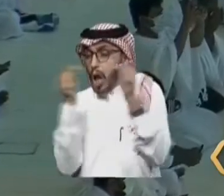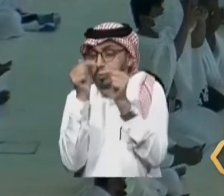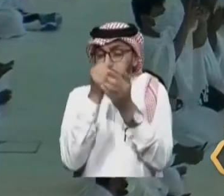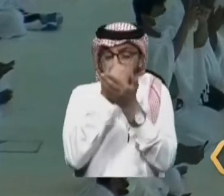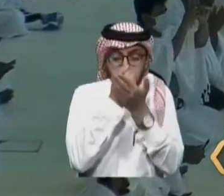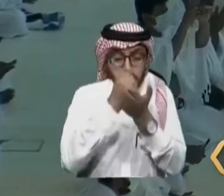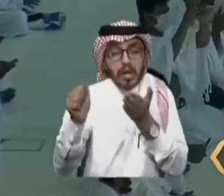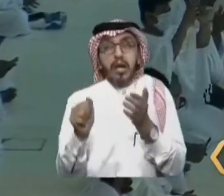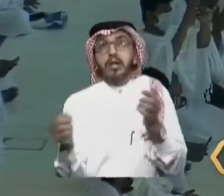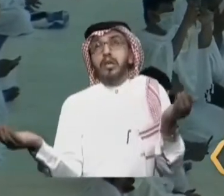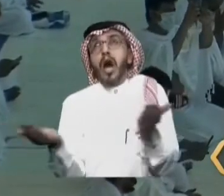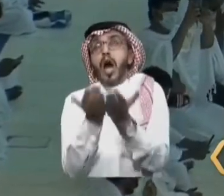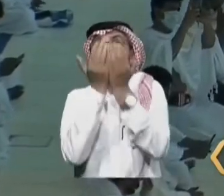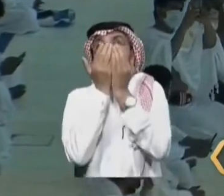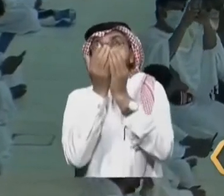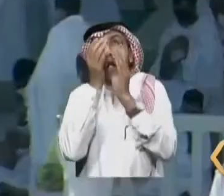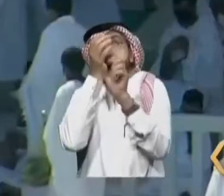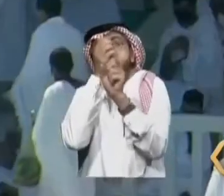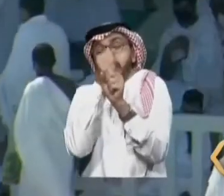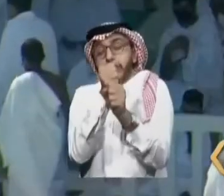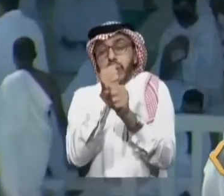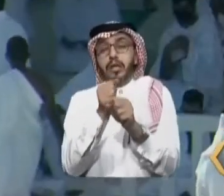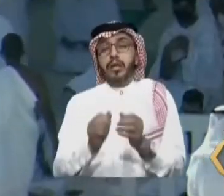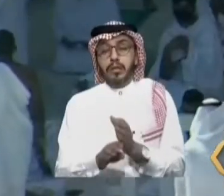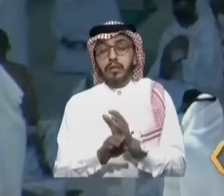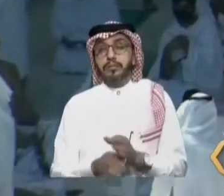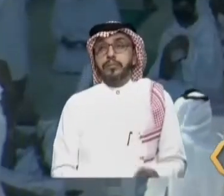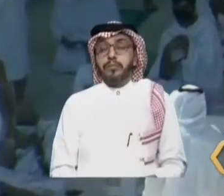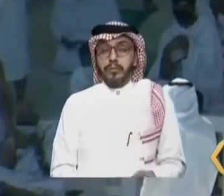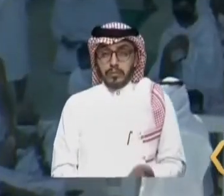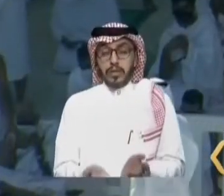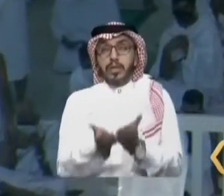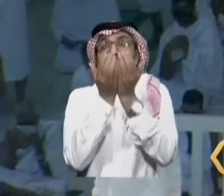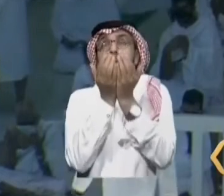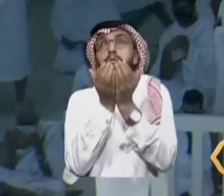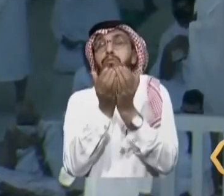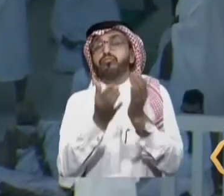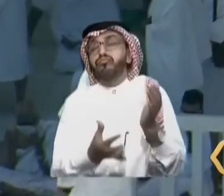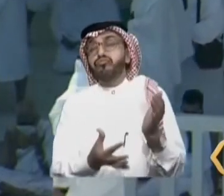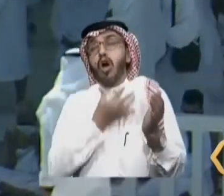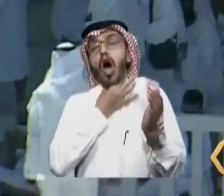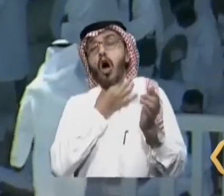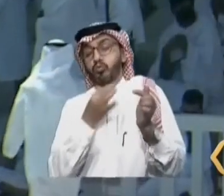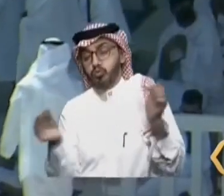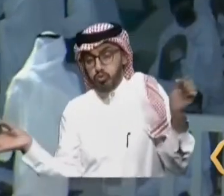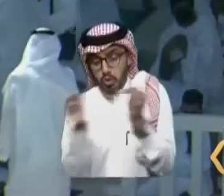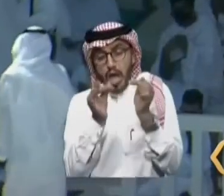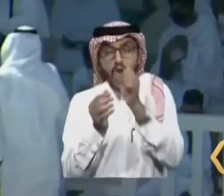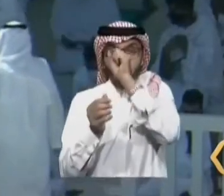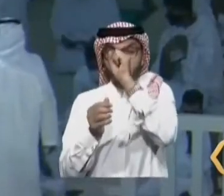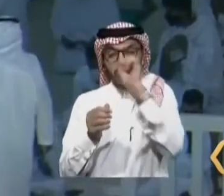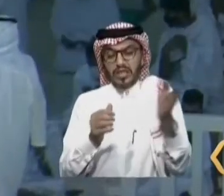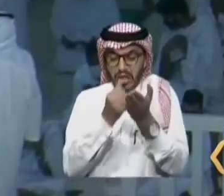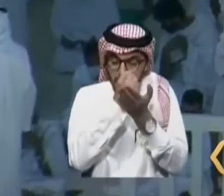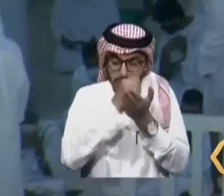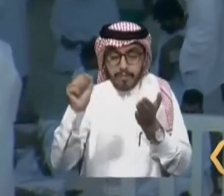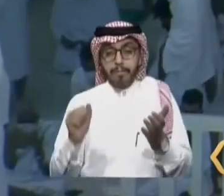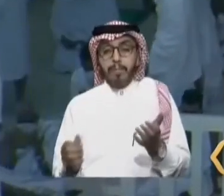أعداءك وأعداءنا بما شئت يا رب العالمين. اللهم إنا نجعلك في نحورهم ونعوذ بك من